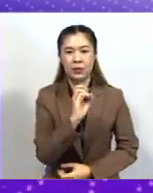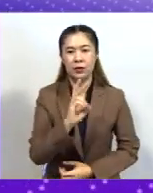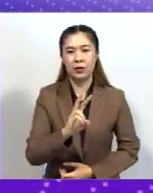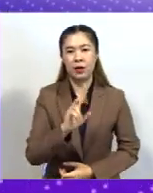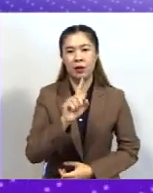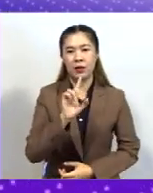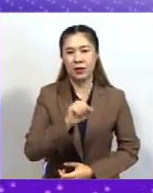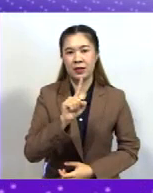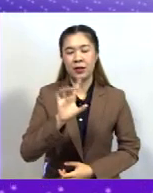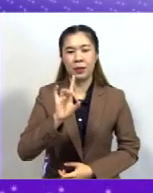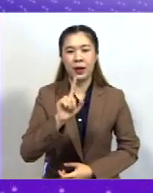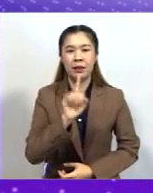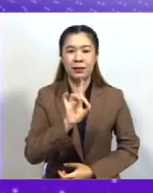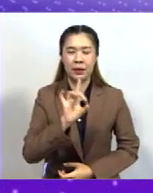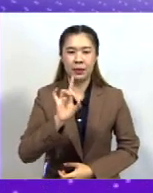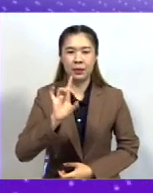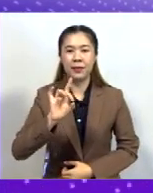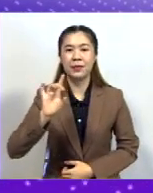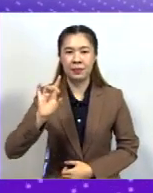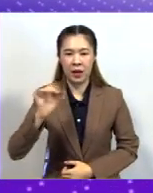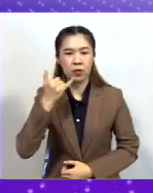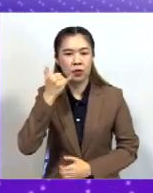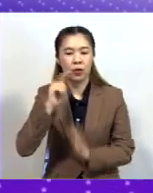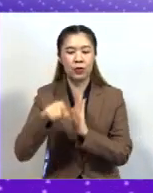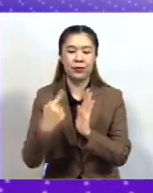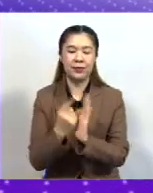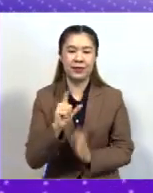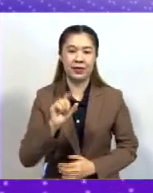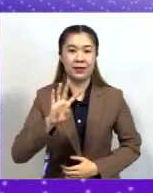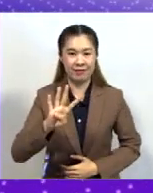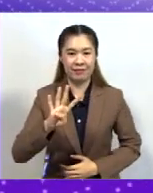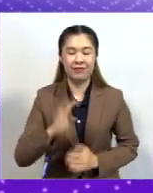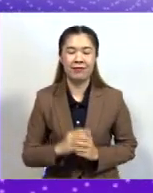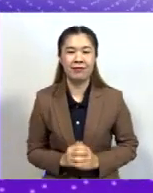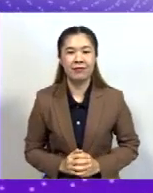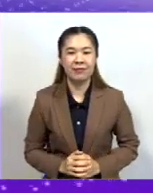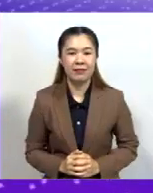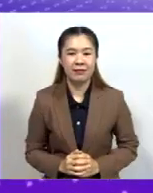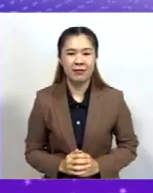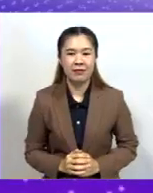02118888โทรได้ตลอด24ชั่วโมงค่ะ